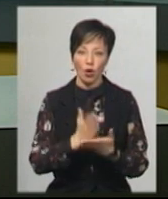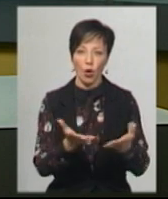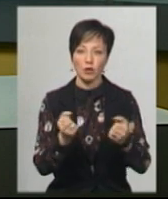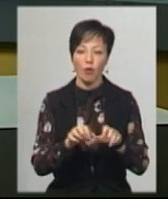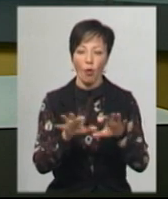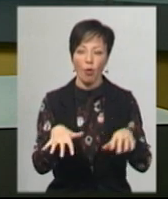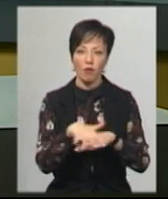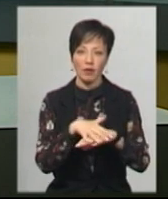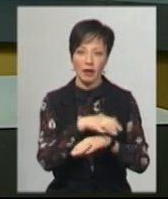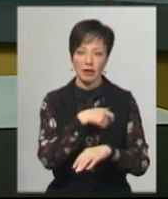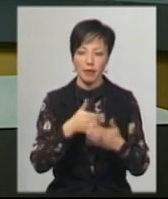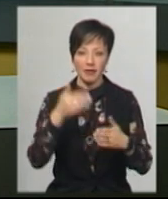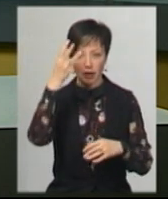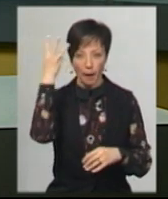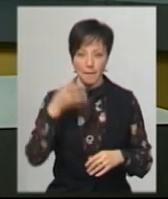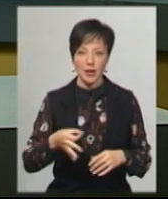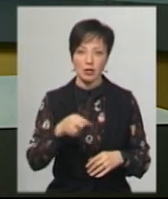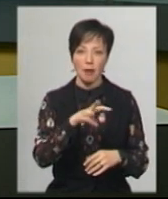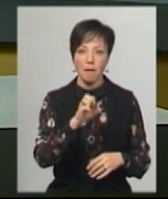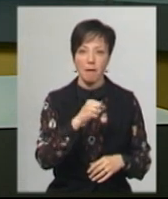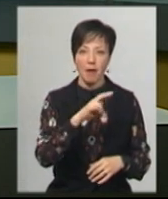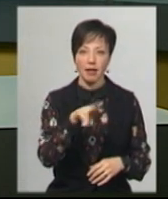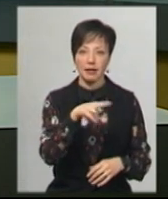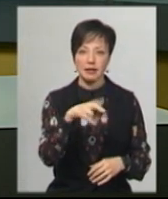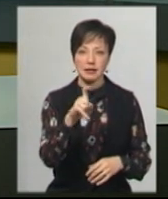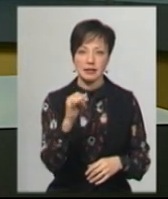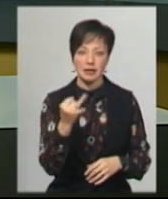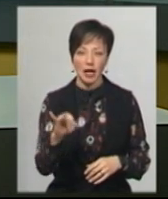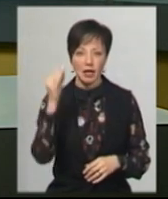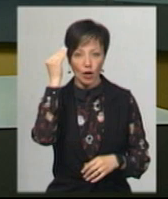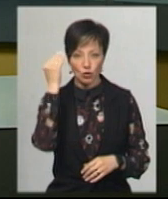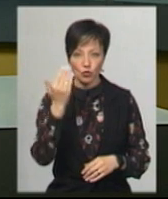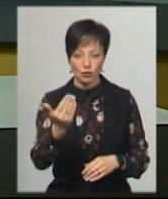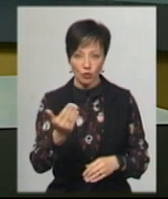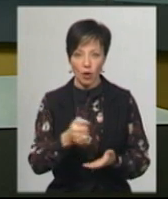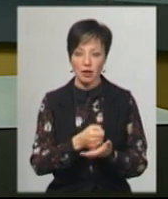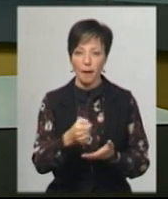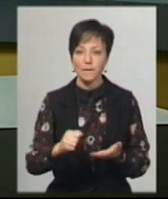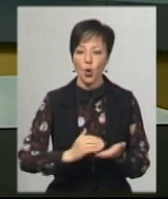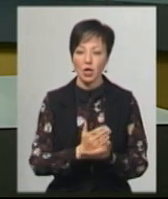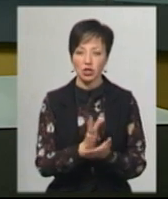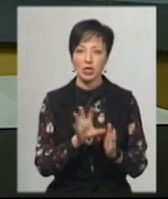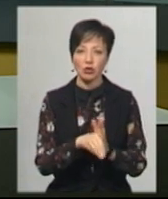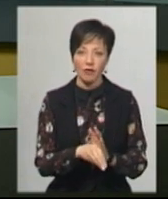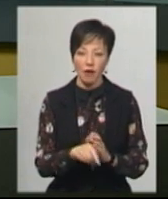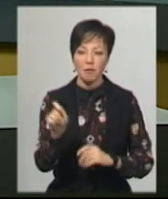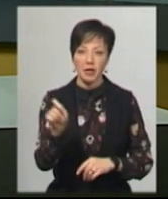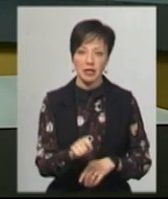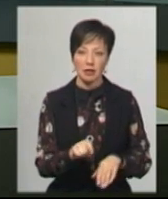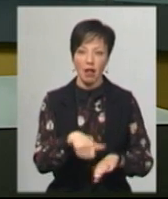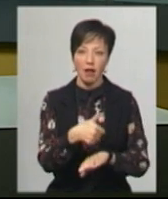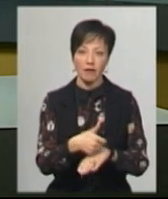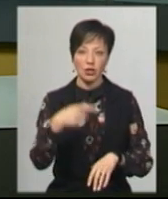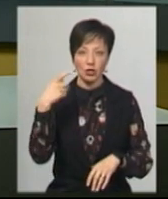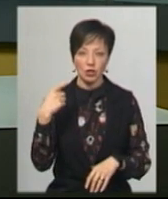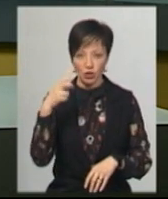голову нардепа від Хмельниччини Сергія Мадзія. Отже, на думку Ольги Заславської, політична складова у приїзді глави